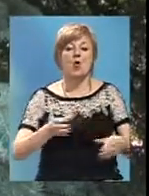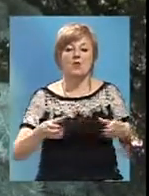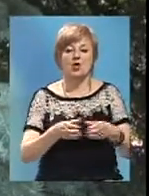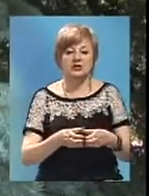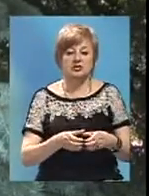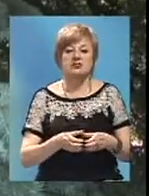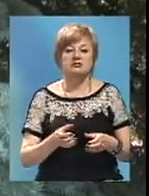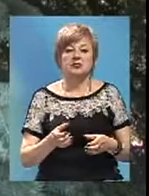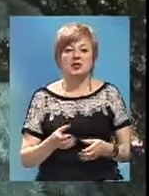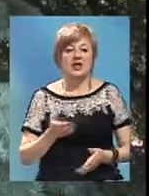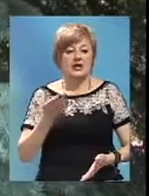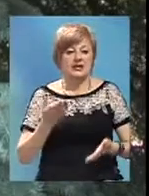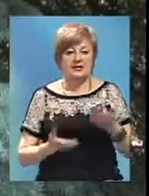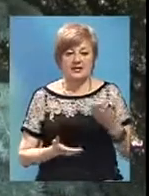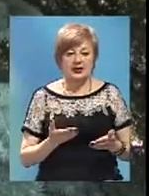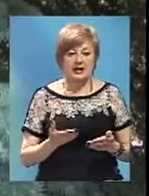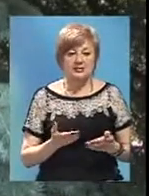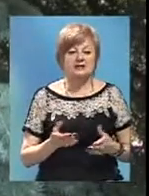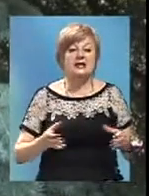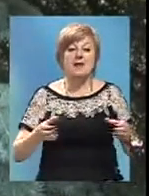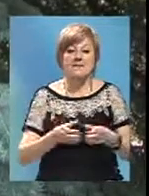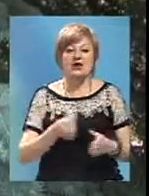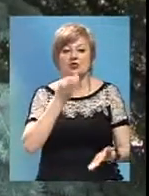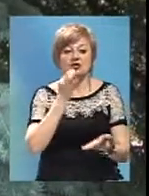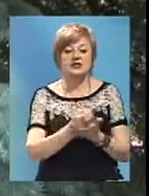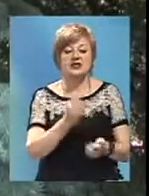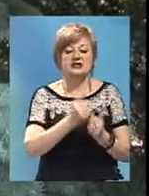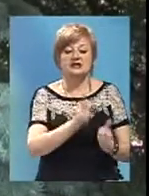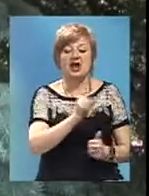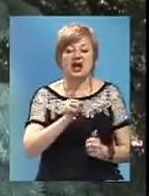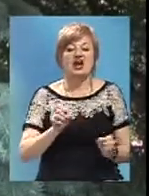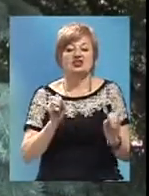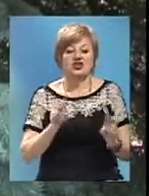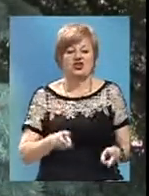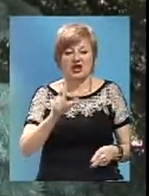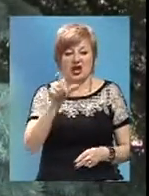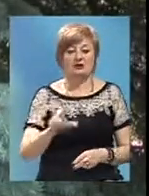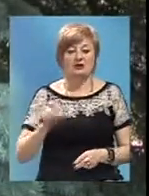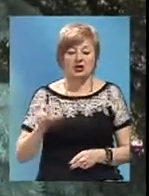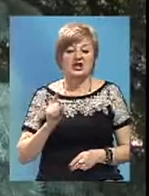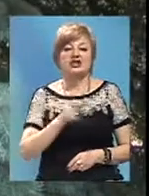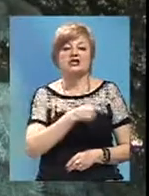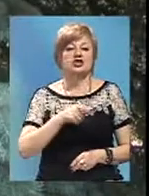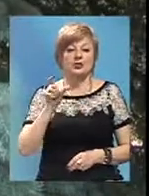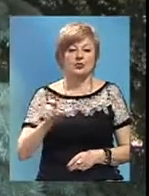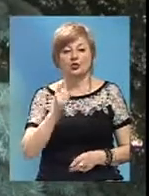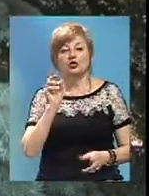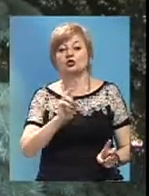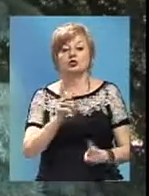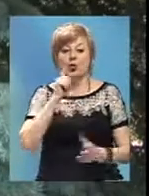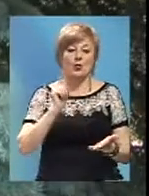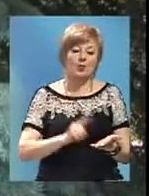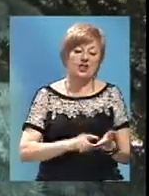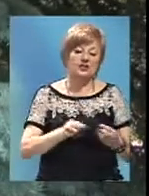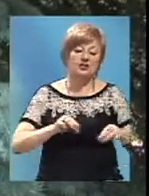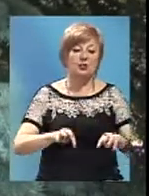Тобто, щоб партія відповідала за кожного свого члена партії і того ж депутата, хто попаде то ли в